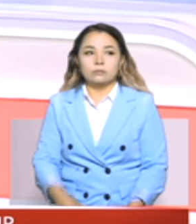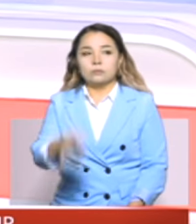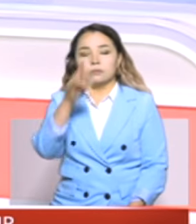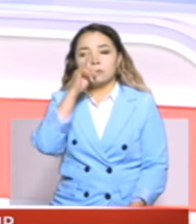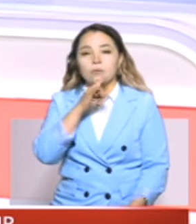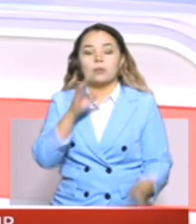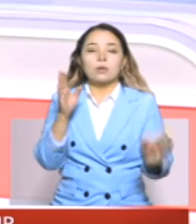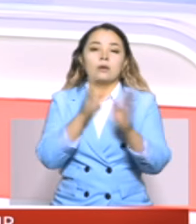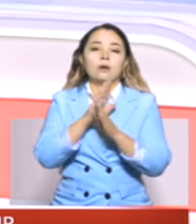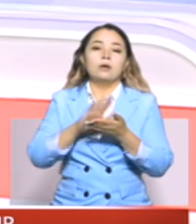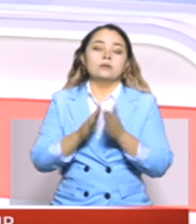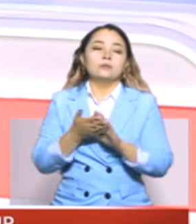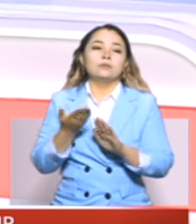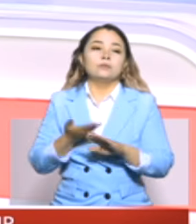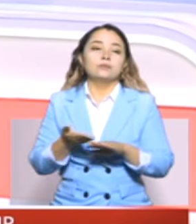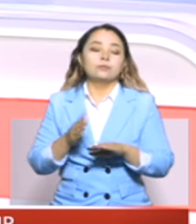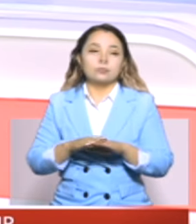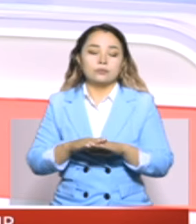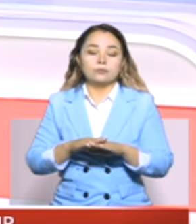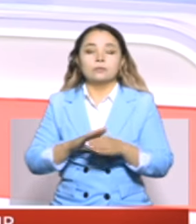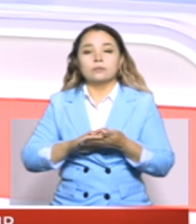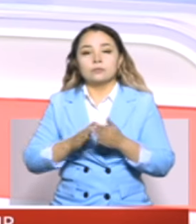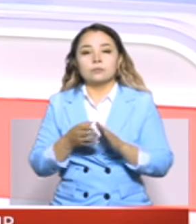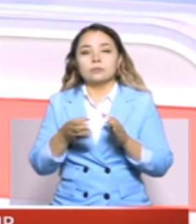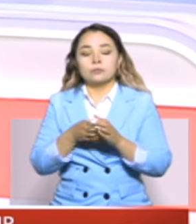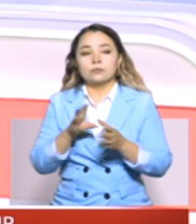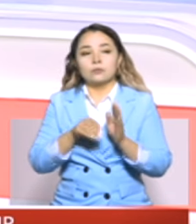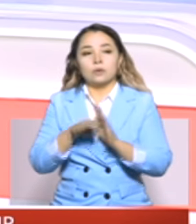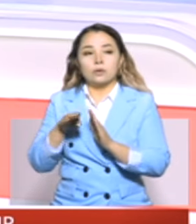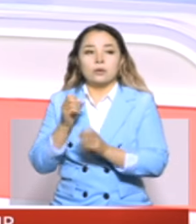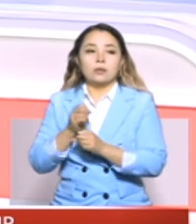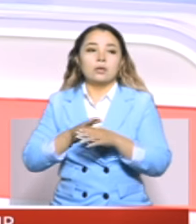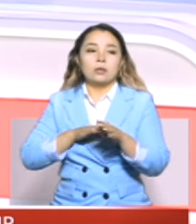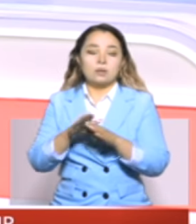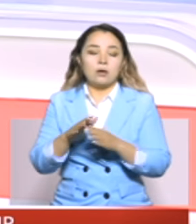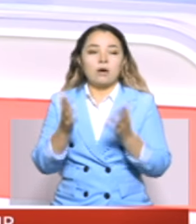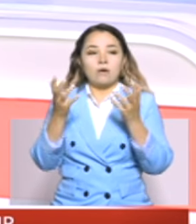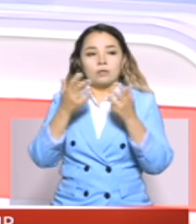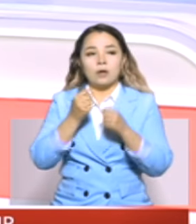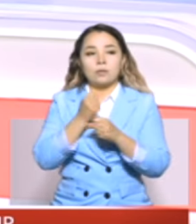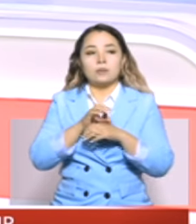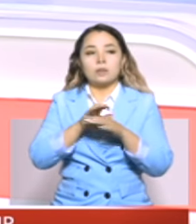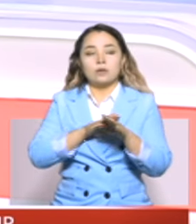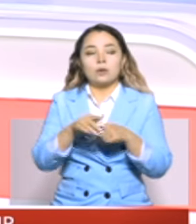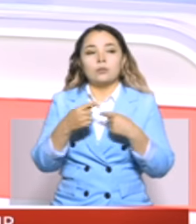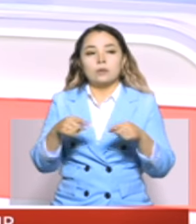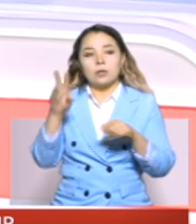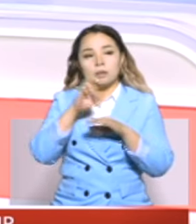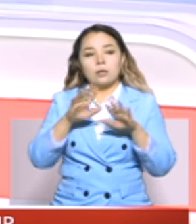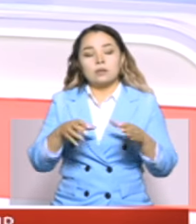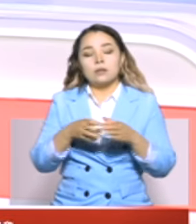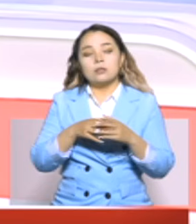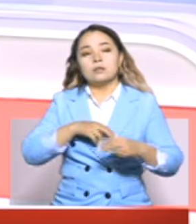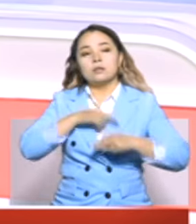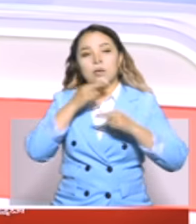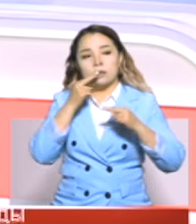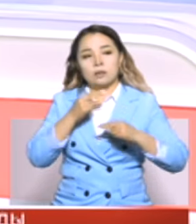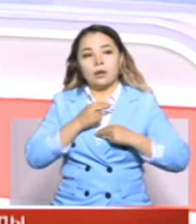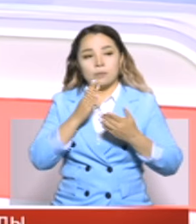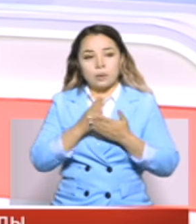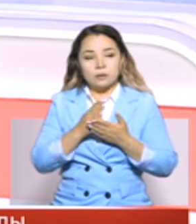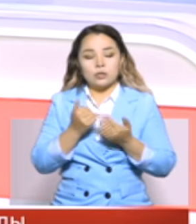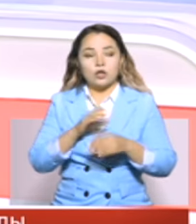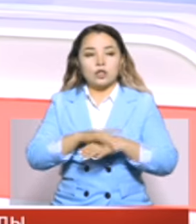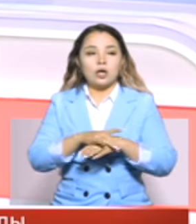Қазақстанда экологиялық ахуалды жақсарту үшін автоматтандырылған мониторинг жүйесін құру бастамасы өзгелдердің де назарына аударып отыр. Бұл